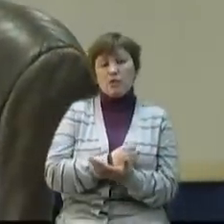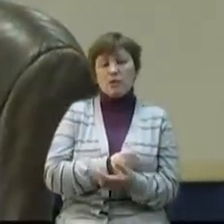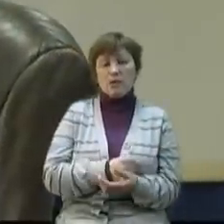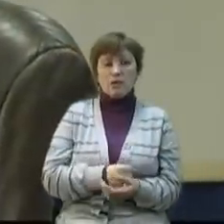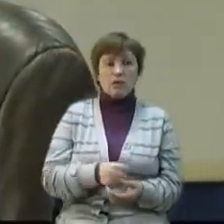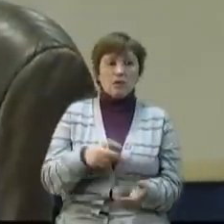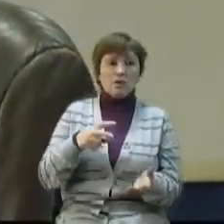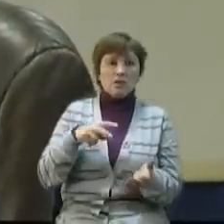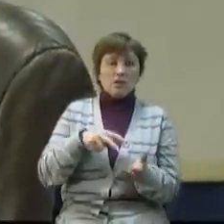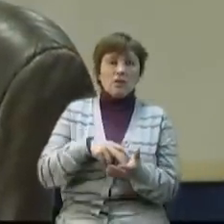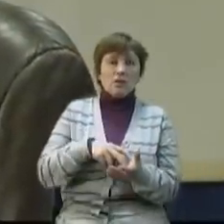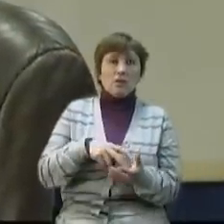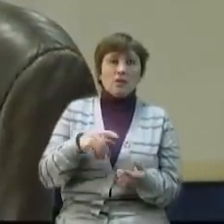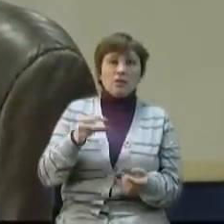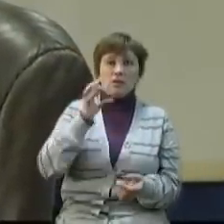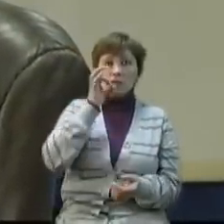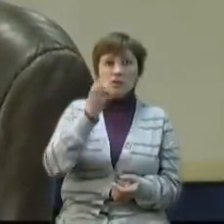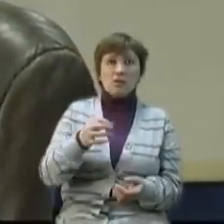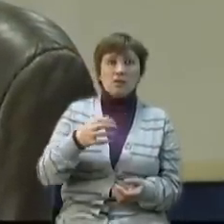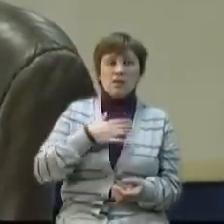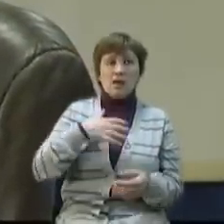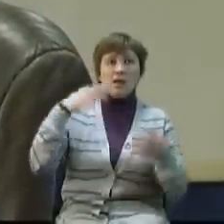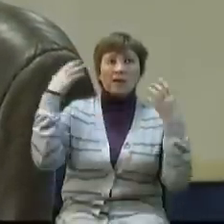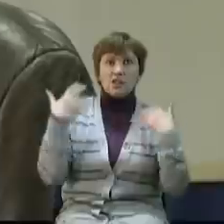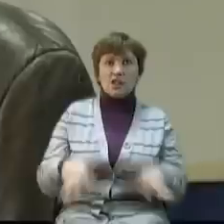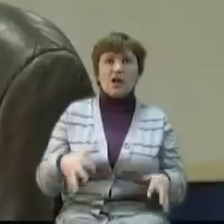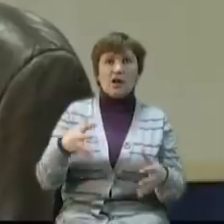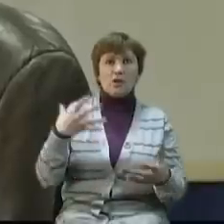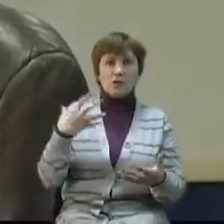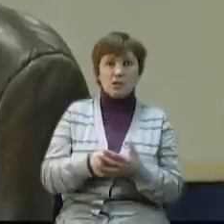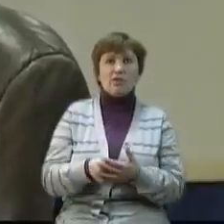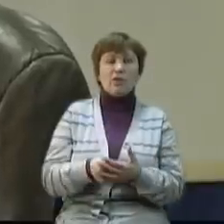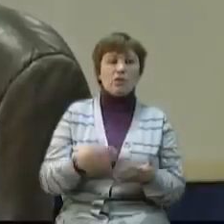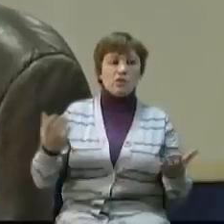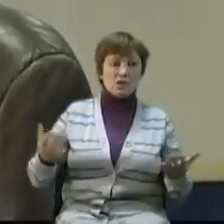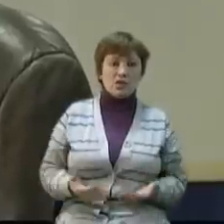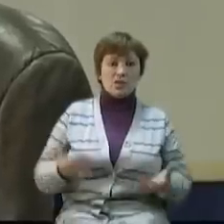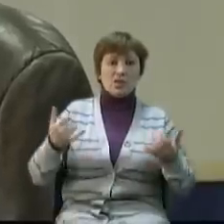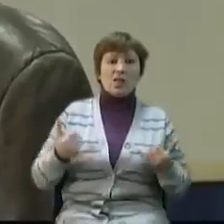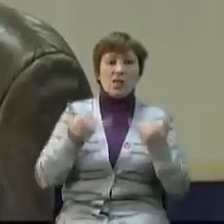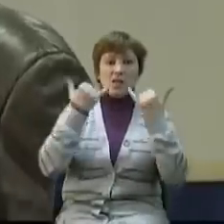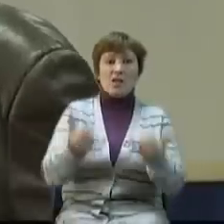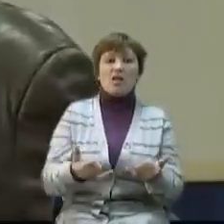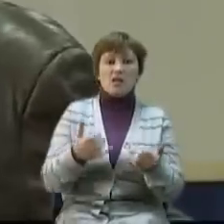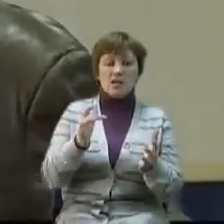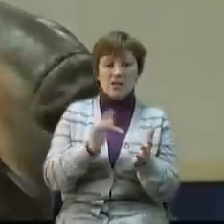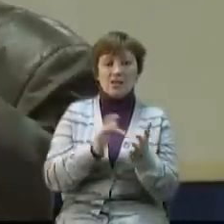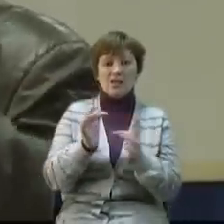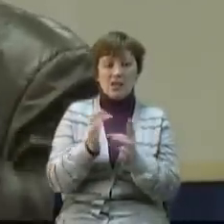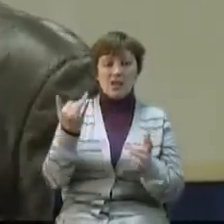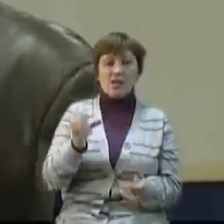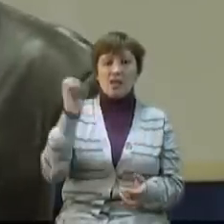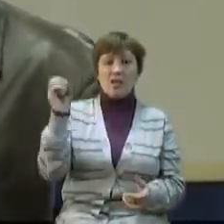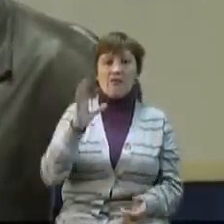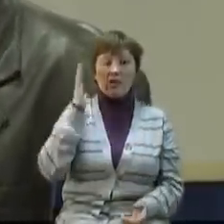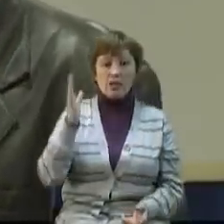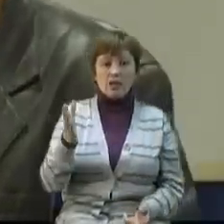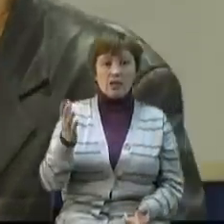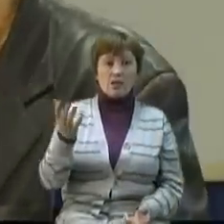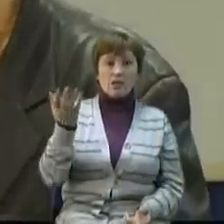стоял и сказал: я теряю свою жизнь ради Христа и Евангелия. И вот когда я